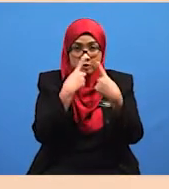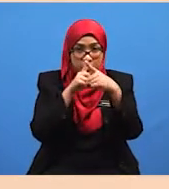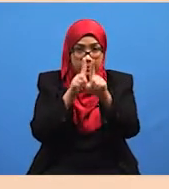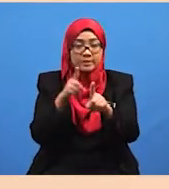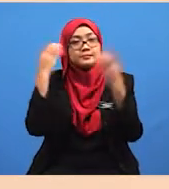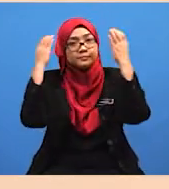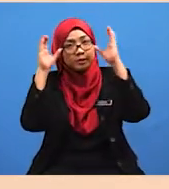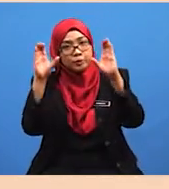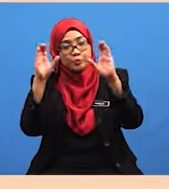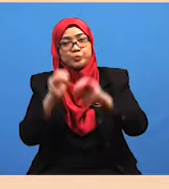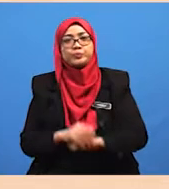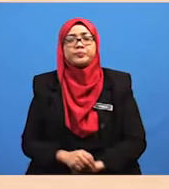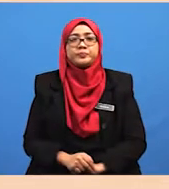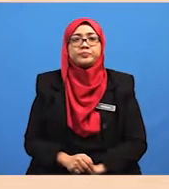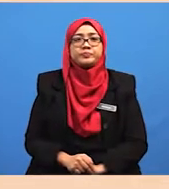nyeri